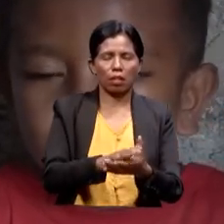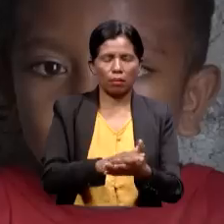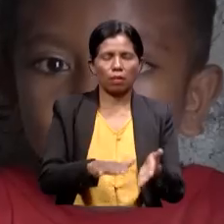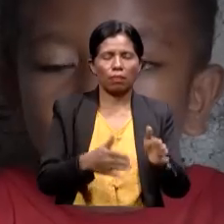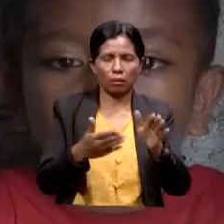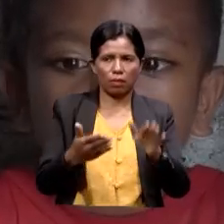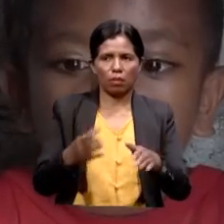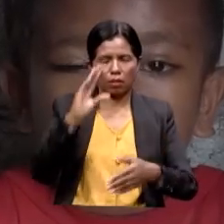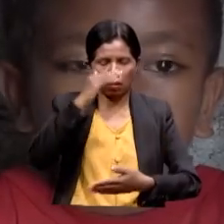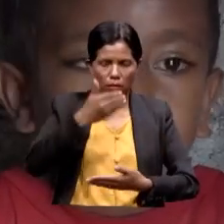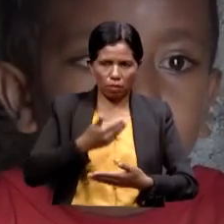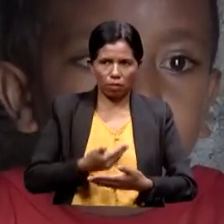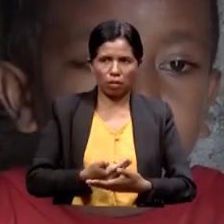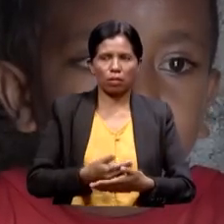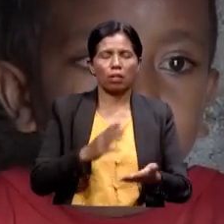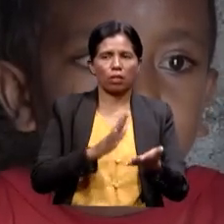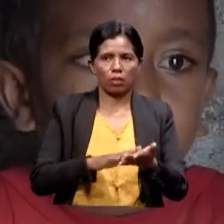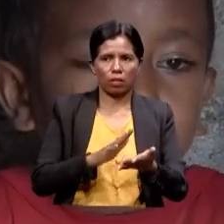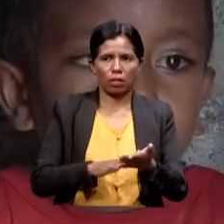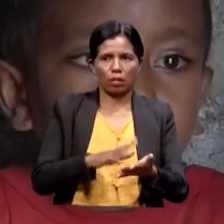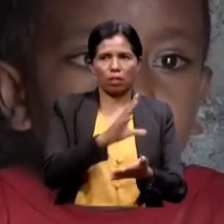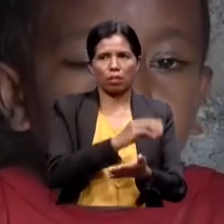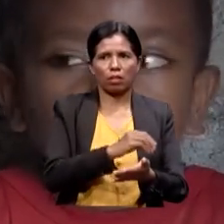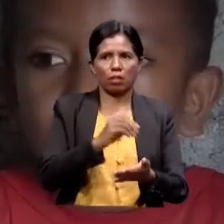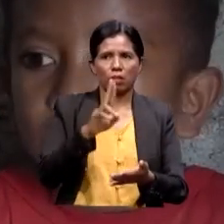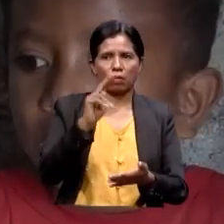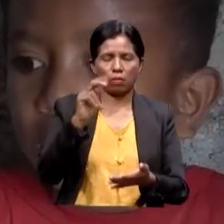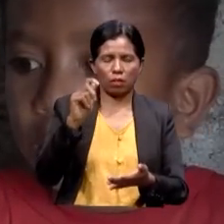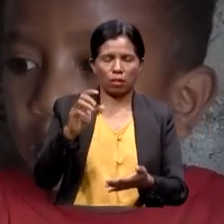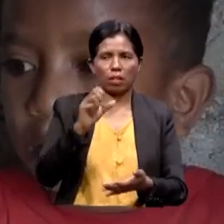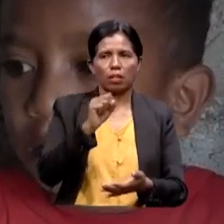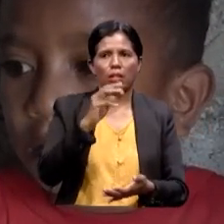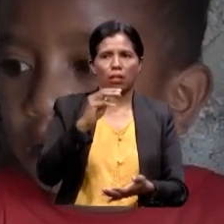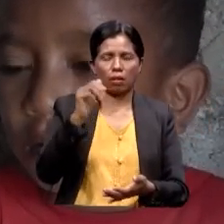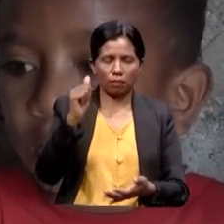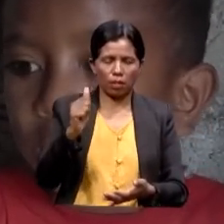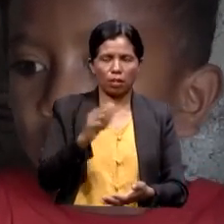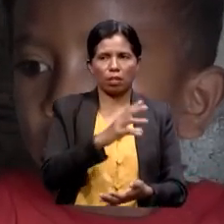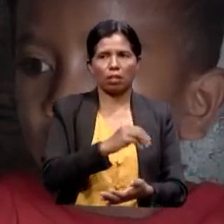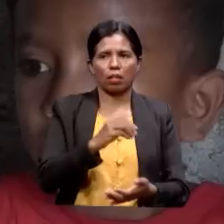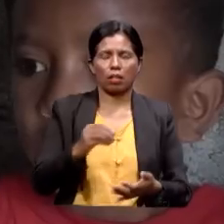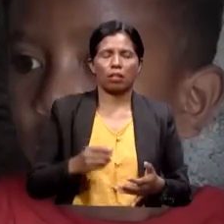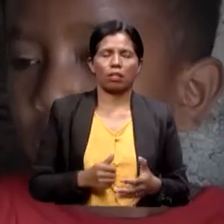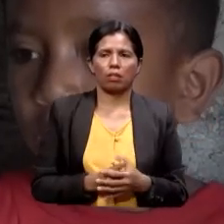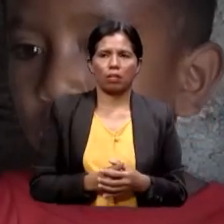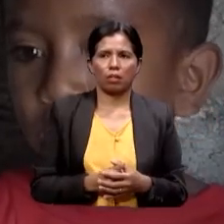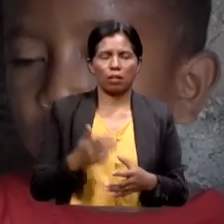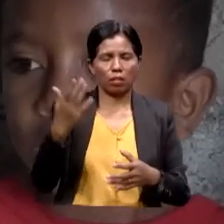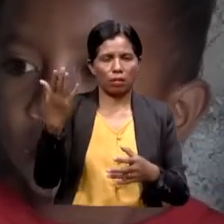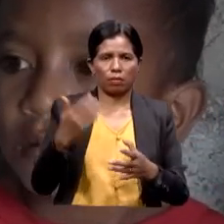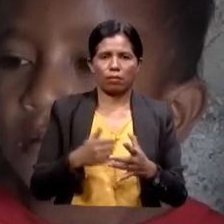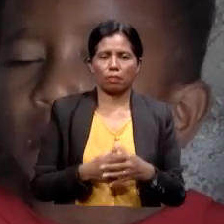palu kniwan mos. Iskola hutu intel, SMA, SMP ya. Bogoro ya bane